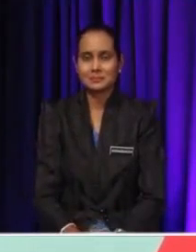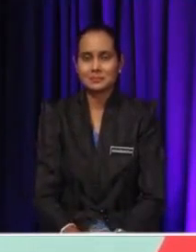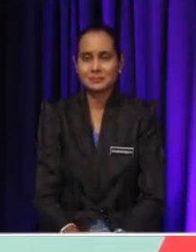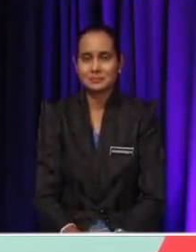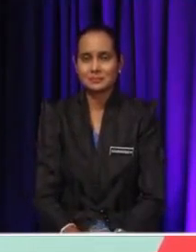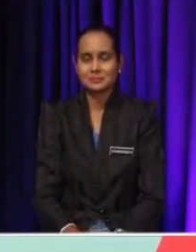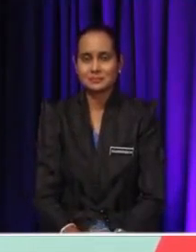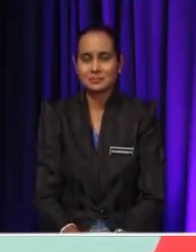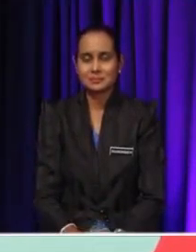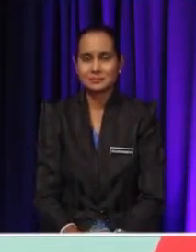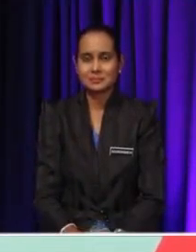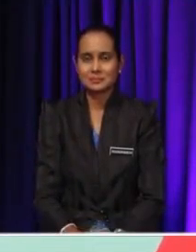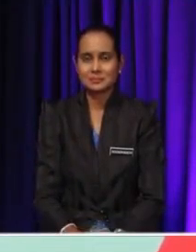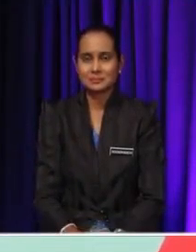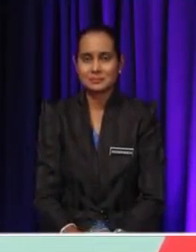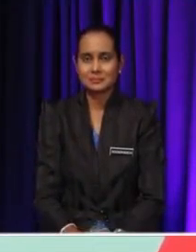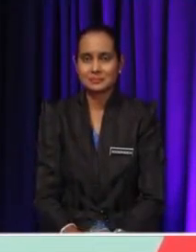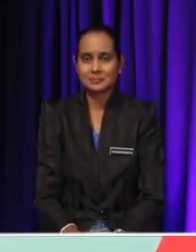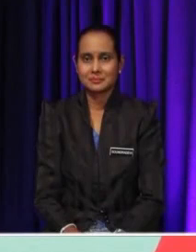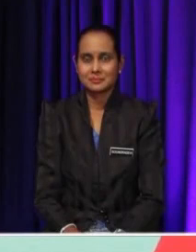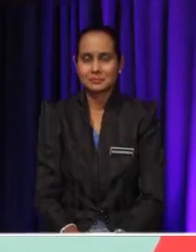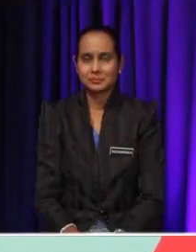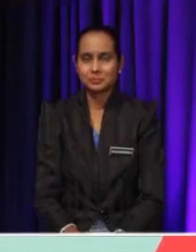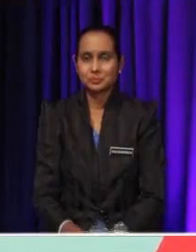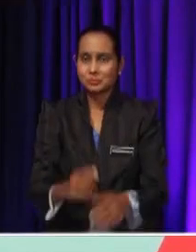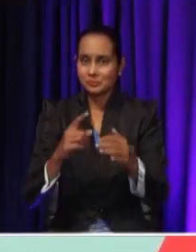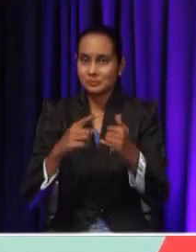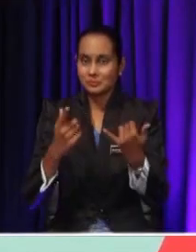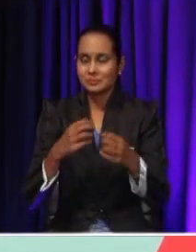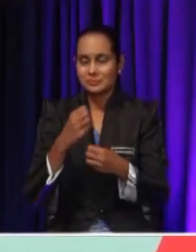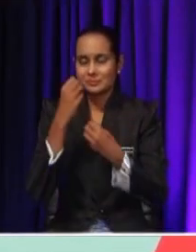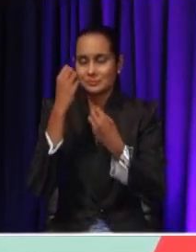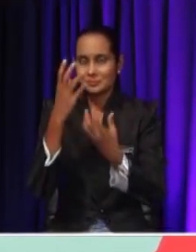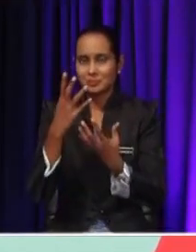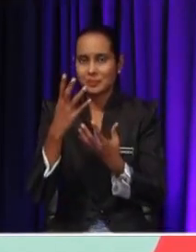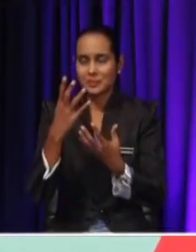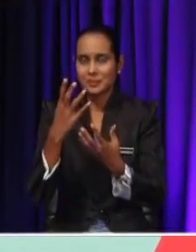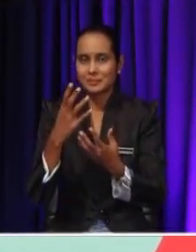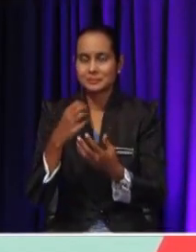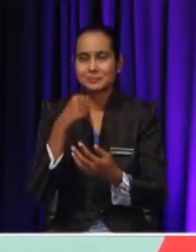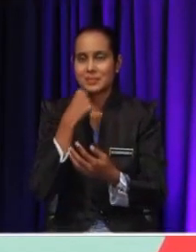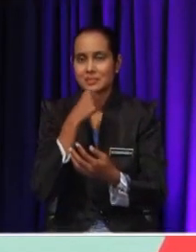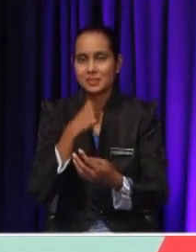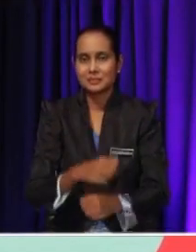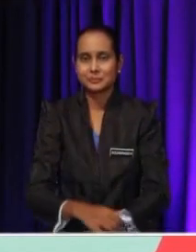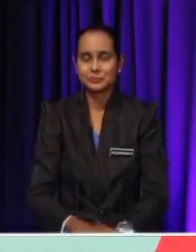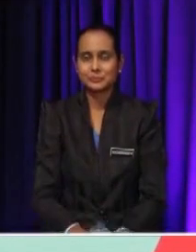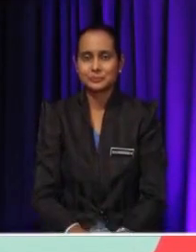akhirnya dapat juga dan ya mengeluarkan melontarkan adik kelas